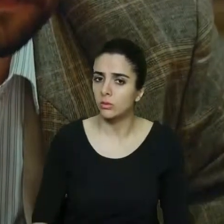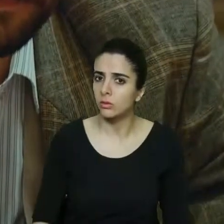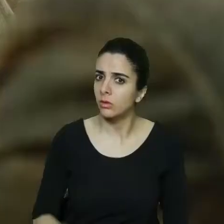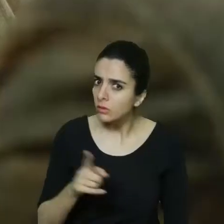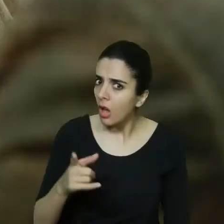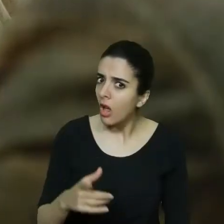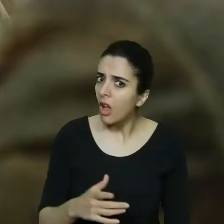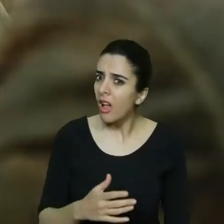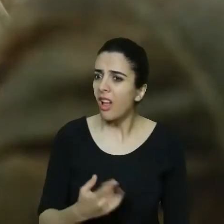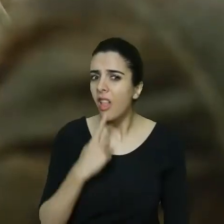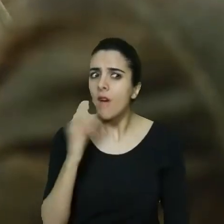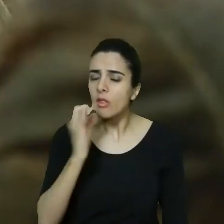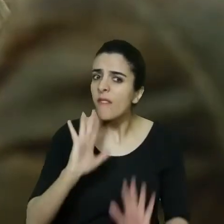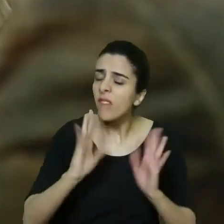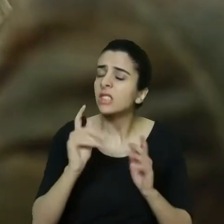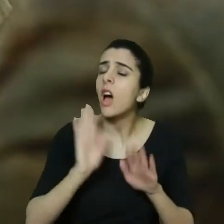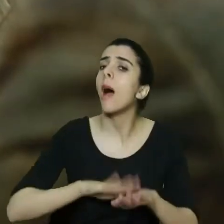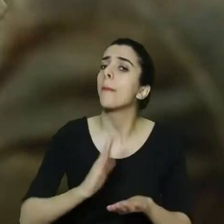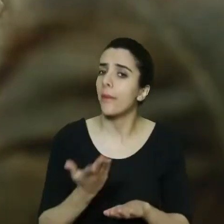Sen bunlara biraz fazla yükleniyorsun galiba.